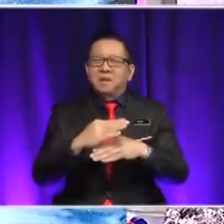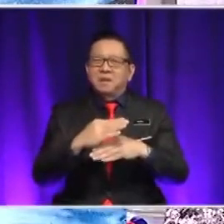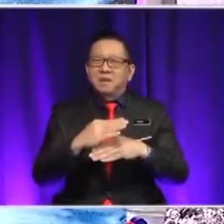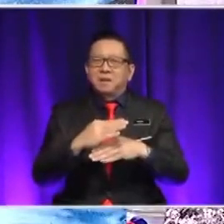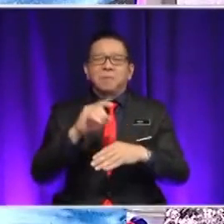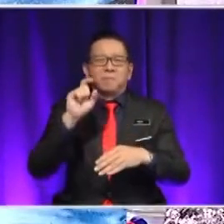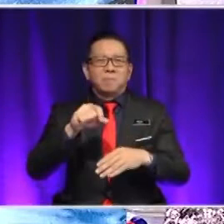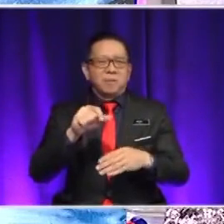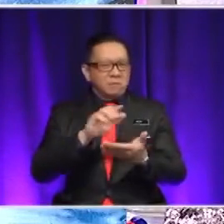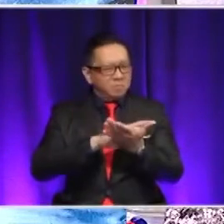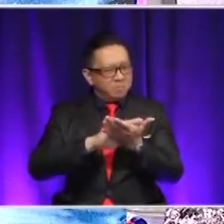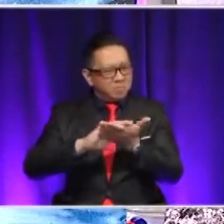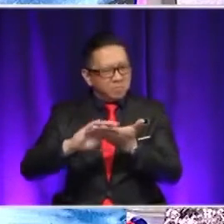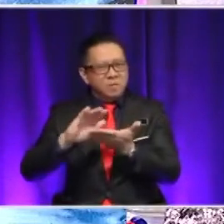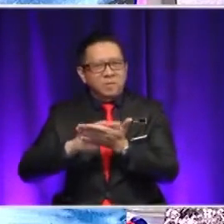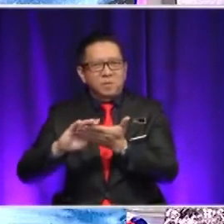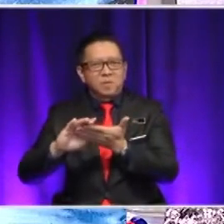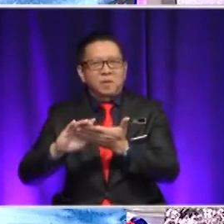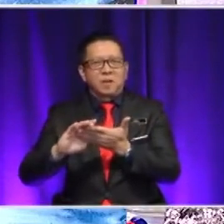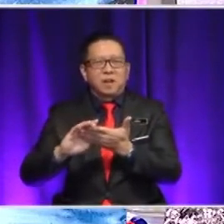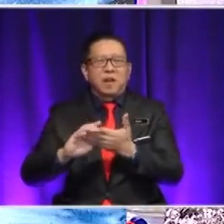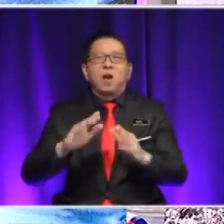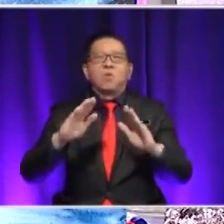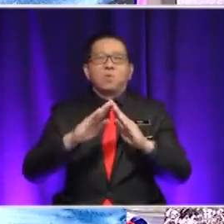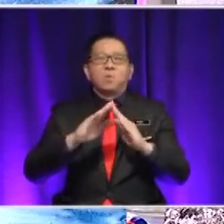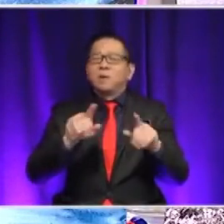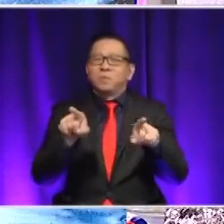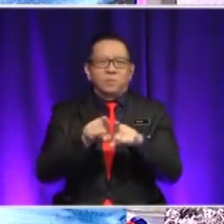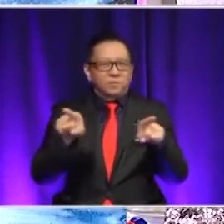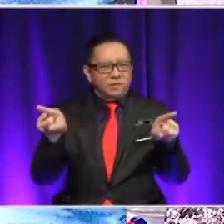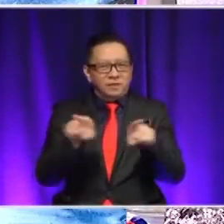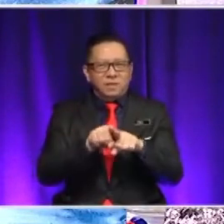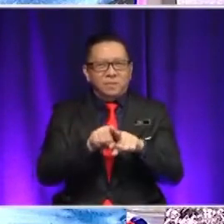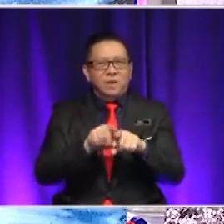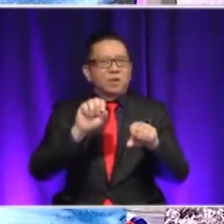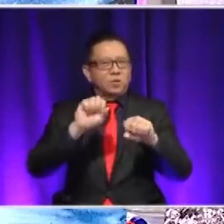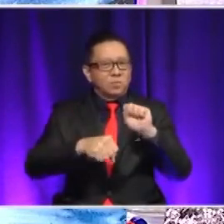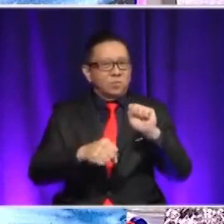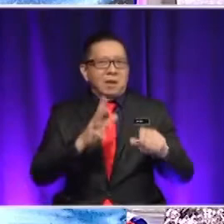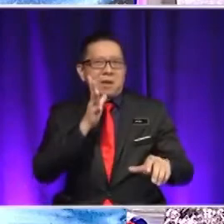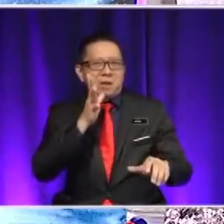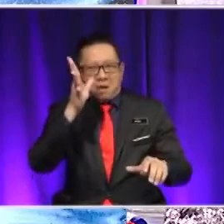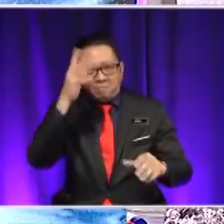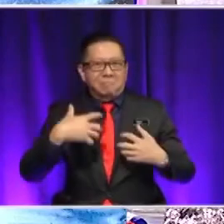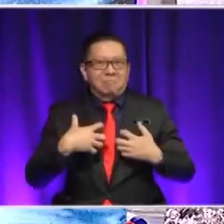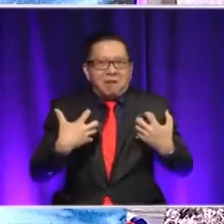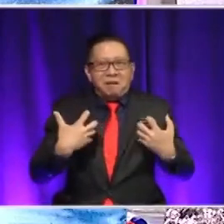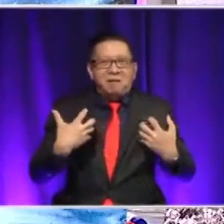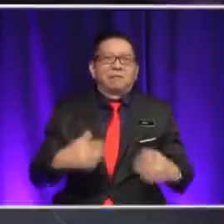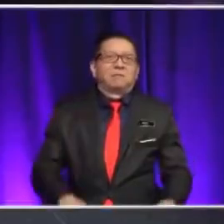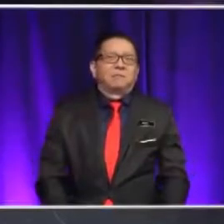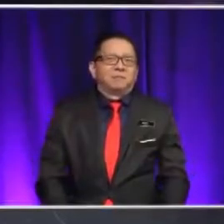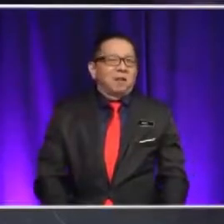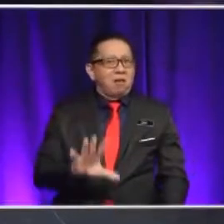kemod kalau kita Boy Pitik rumah meski pasca ruang yang kita guna tuh besties ayo ama kita merebus jangan